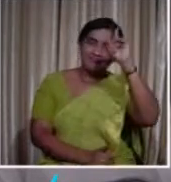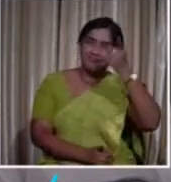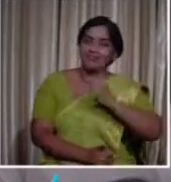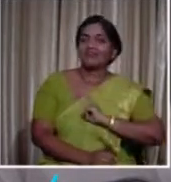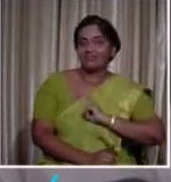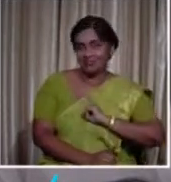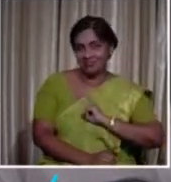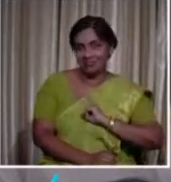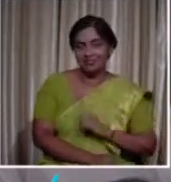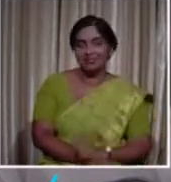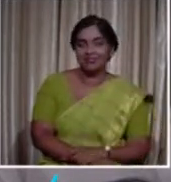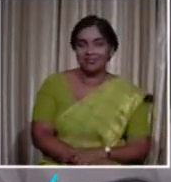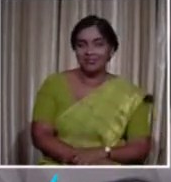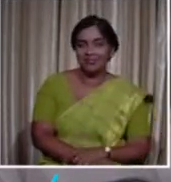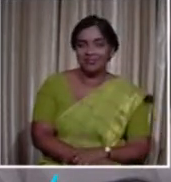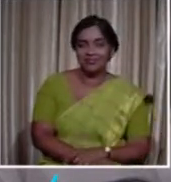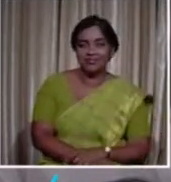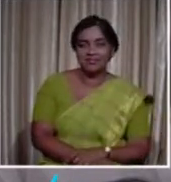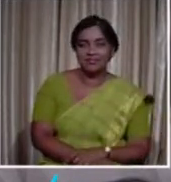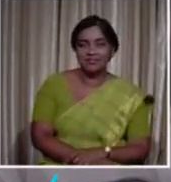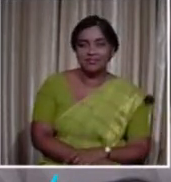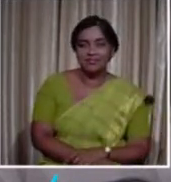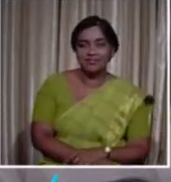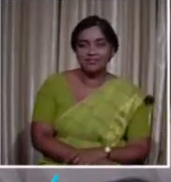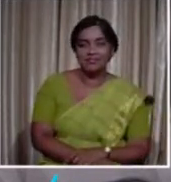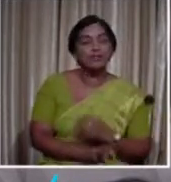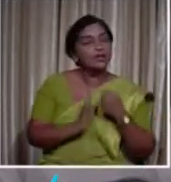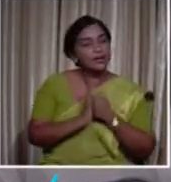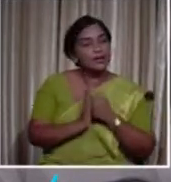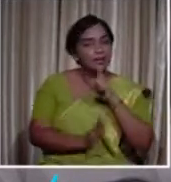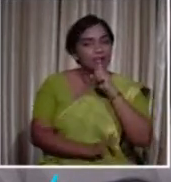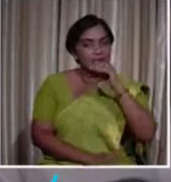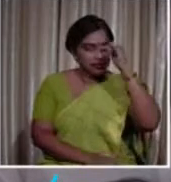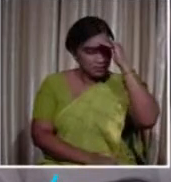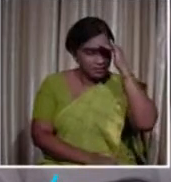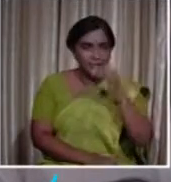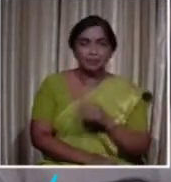सरद मद्द कियला कोहोम वुणत् गरु कथानायकतुमनि